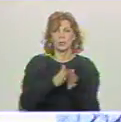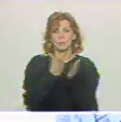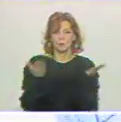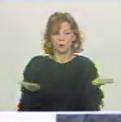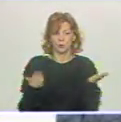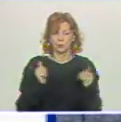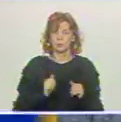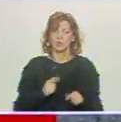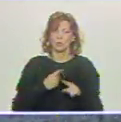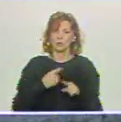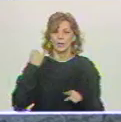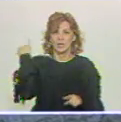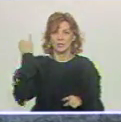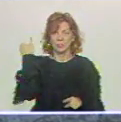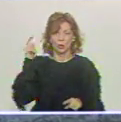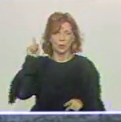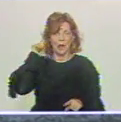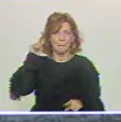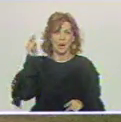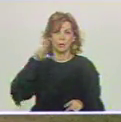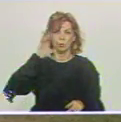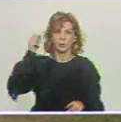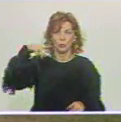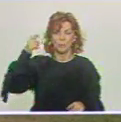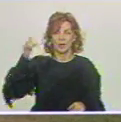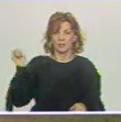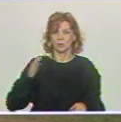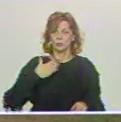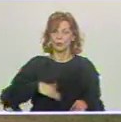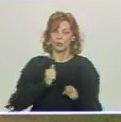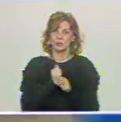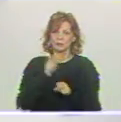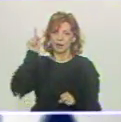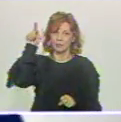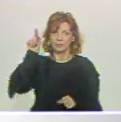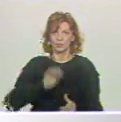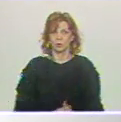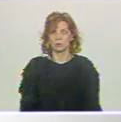istorie completă a parcului Nicolae Romanescu, este următoarea miză a echipei Oltenia Mea.